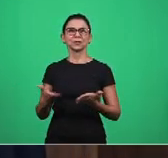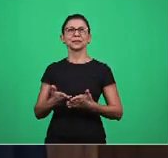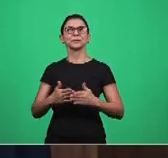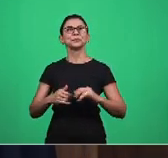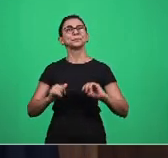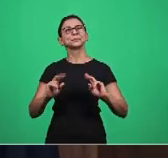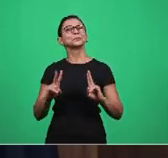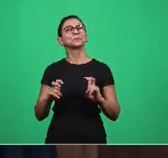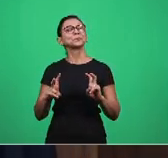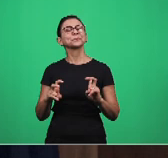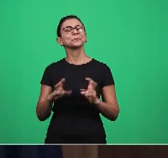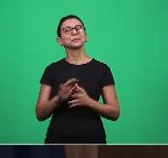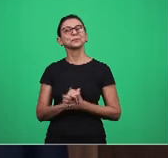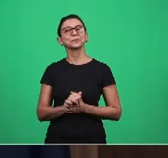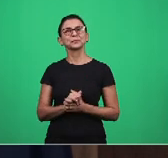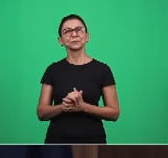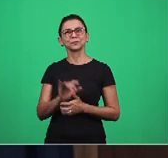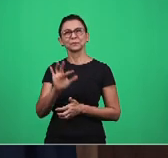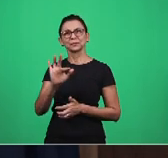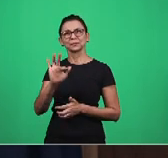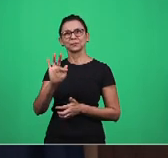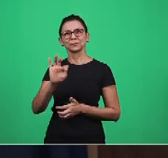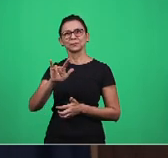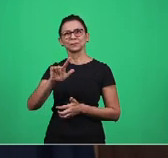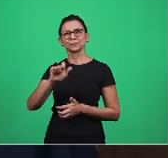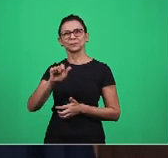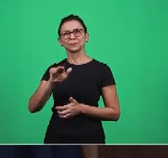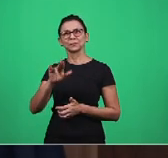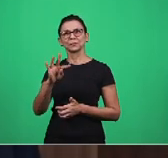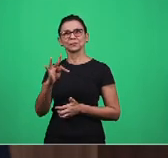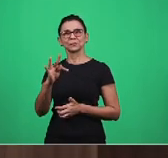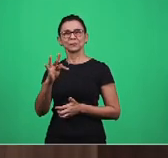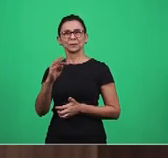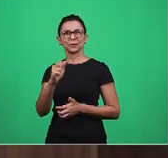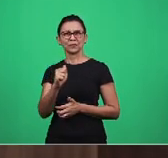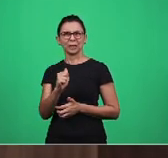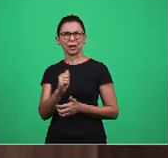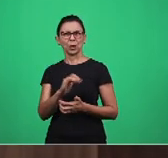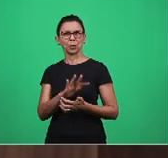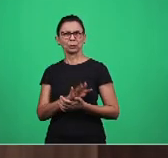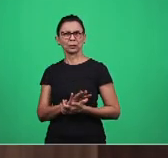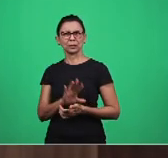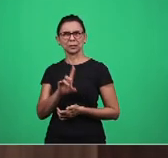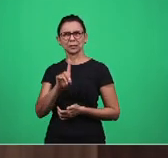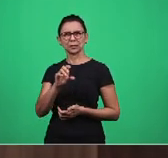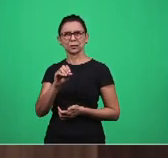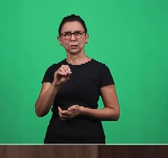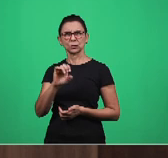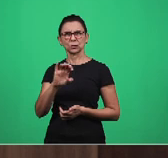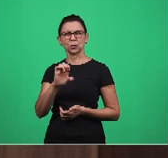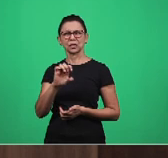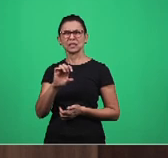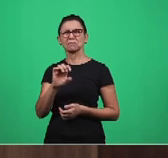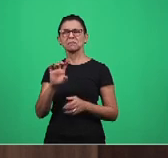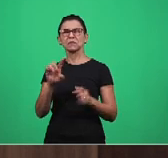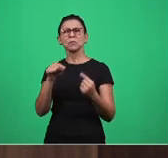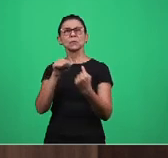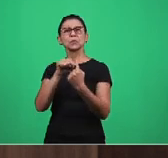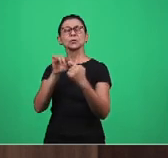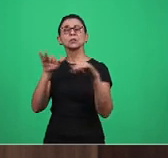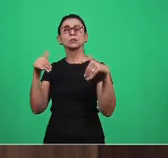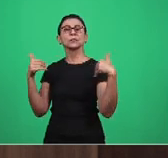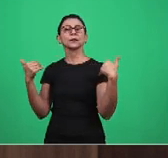quel objectif d'apprendre à jouer la flûte? Notre objectif, c'est de louer le nom du Seigneur. Dans la parole,